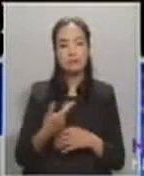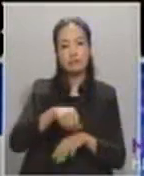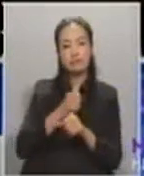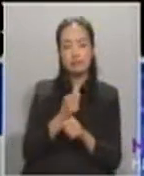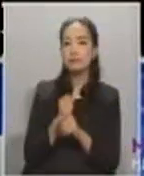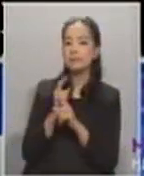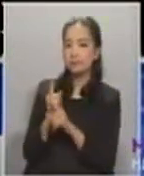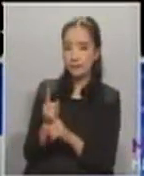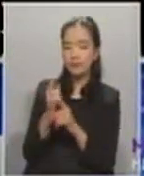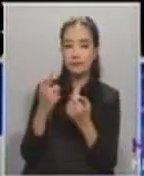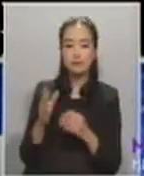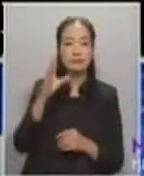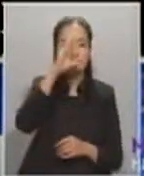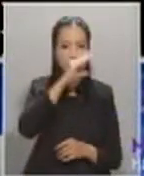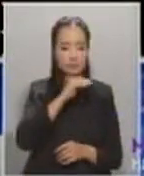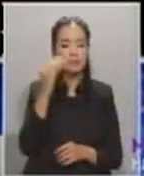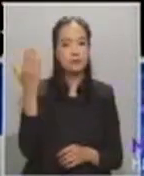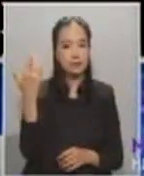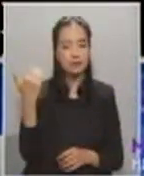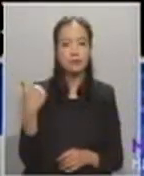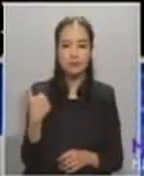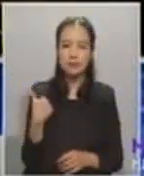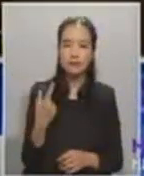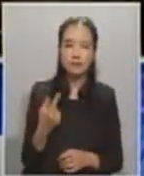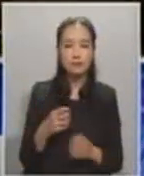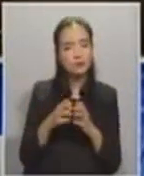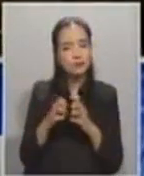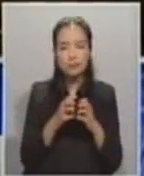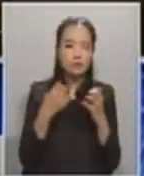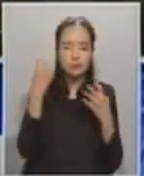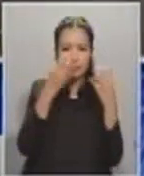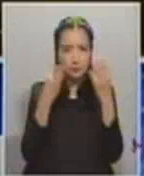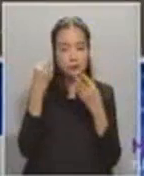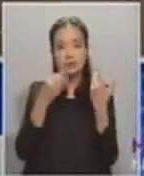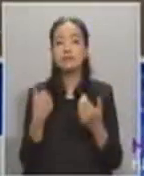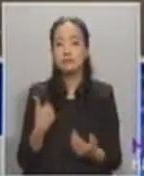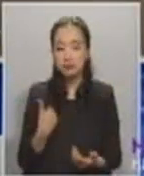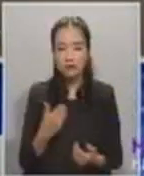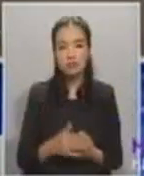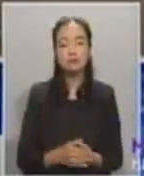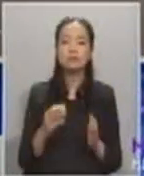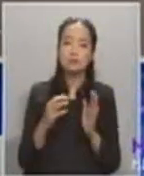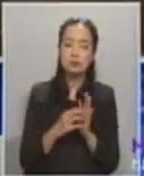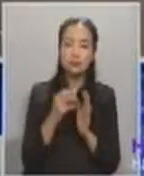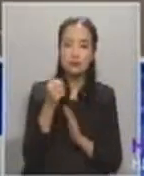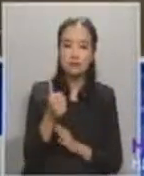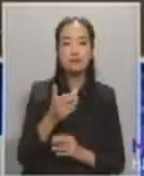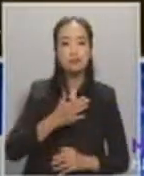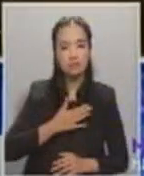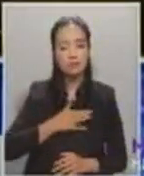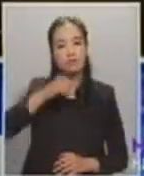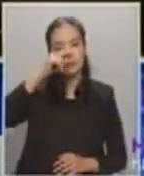ทางนี้ตั้งแต่เมื่อคืนนี้ซึ่งมีเหตุการณ์ซึ่งค่อนข้างสับสนมากนะฮะก็โชคดีที่เราสาม